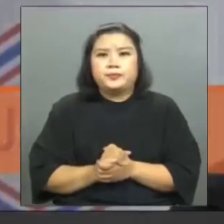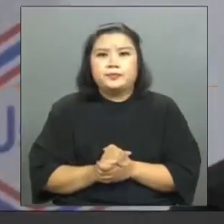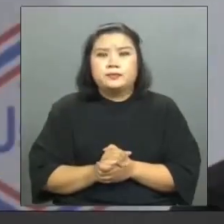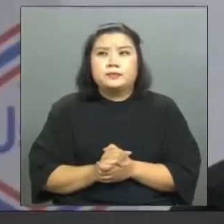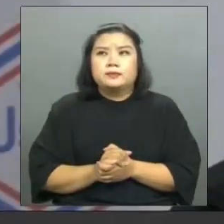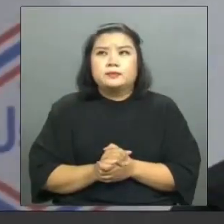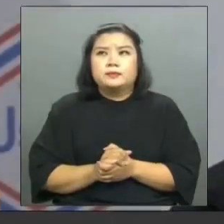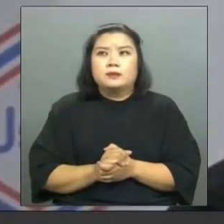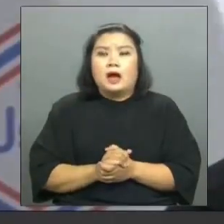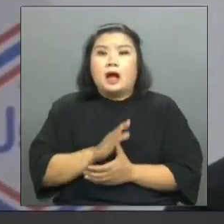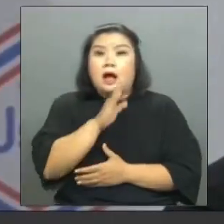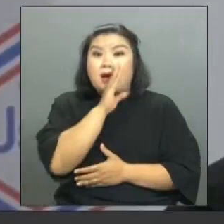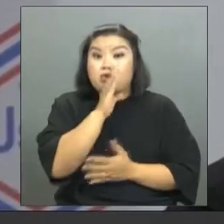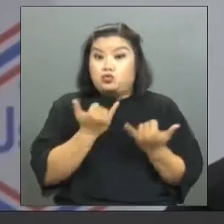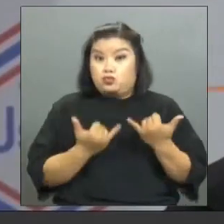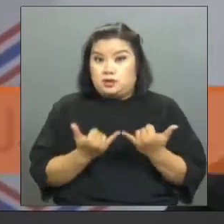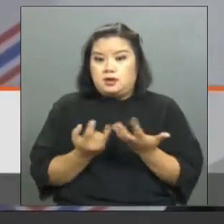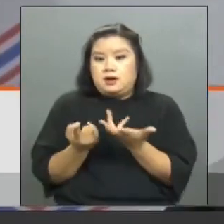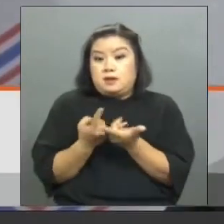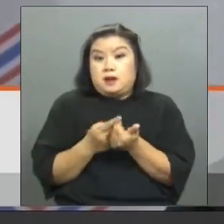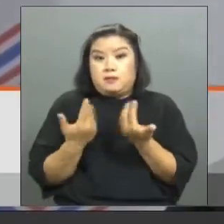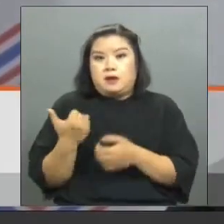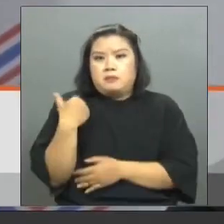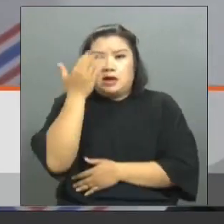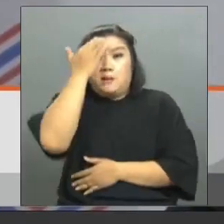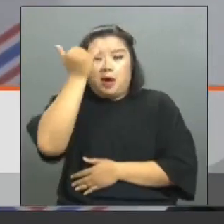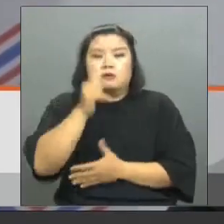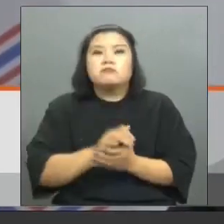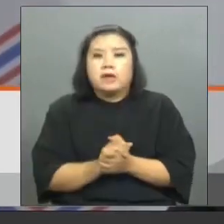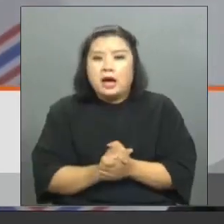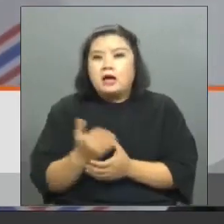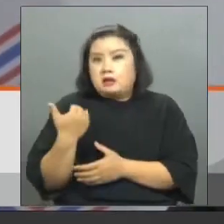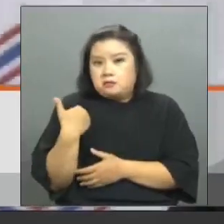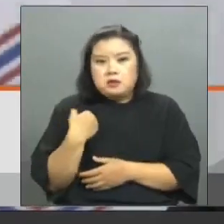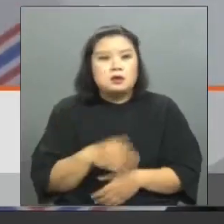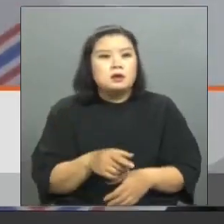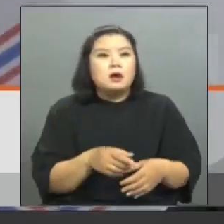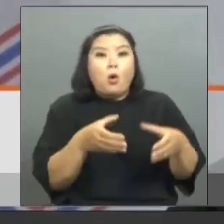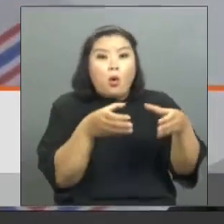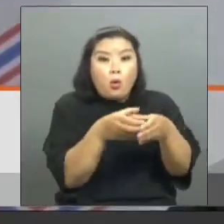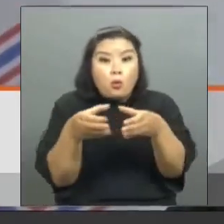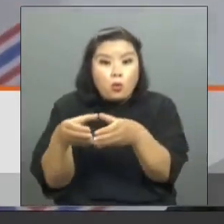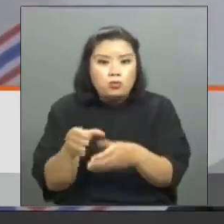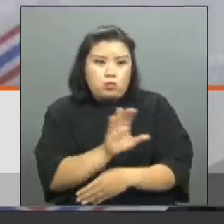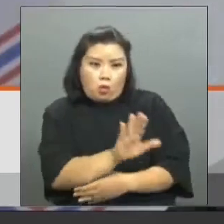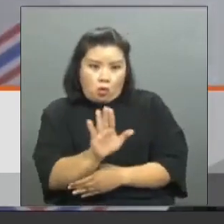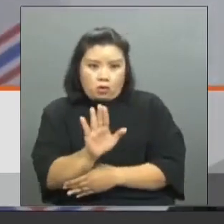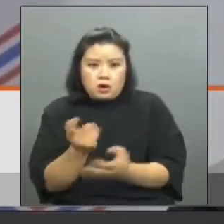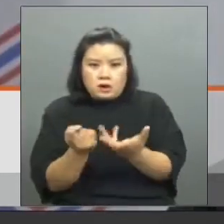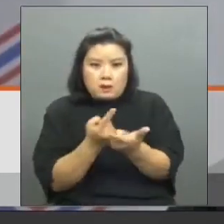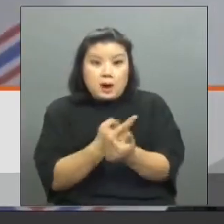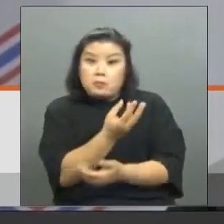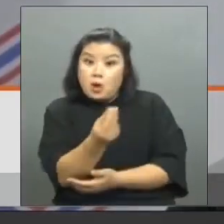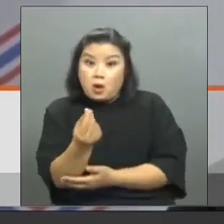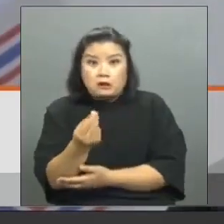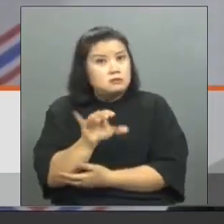วันนี้ถ้าพูดถึงเสียงเนี่ยไม่มีกลุ่มไหนซีกไหนที่พูดได้จริงจังว่ารวมเสียงได้เท่าไหร่เพ